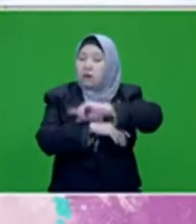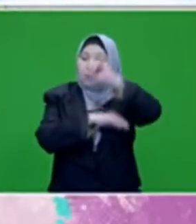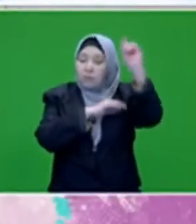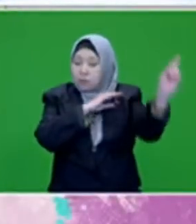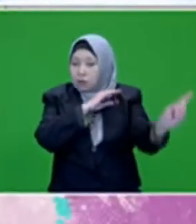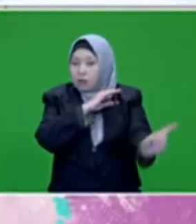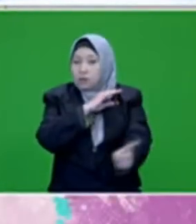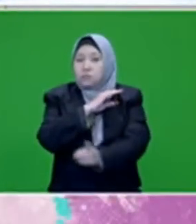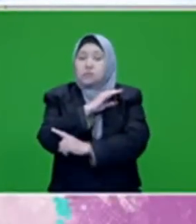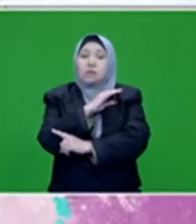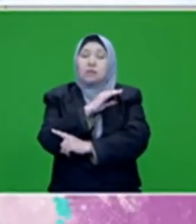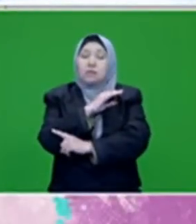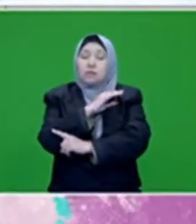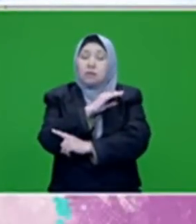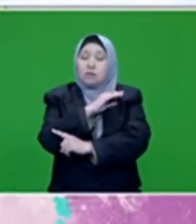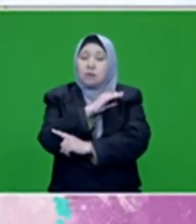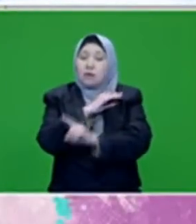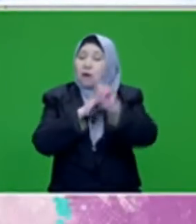الدين